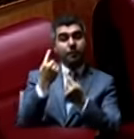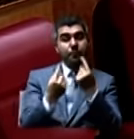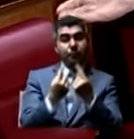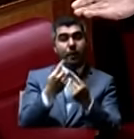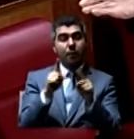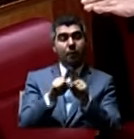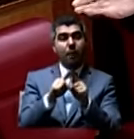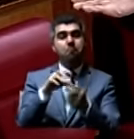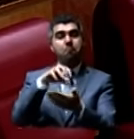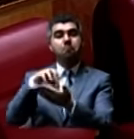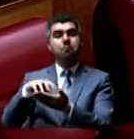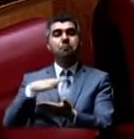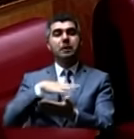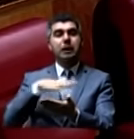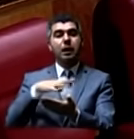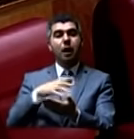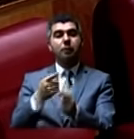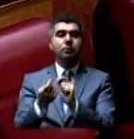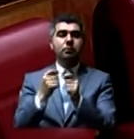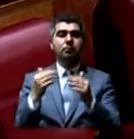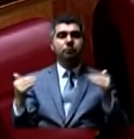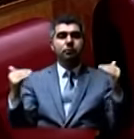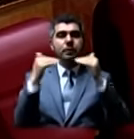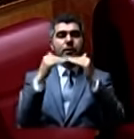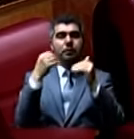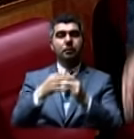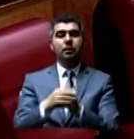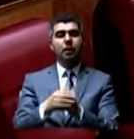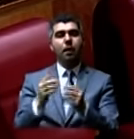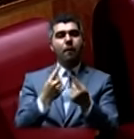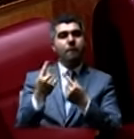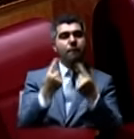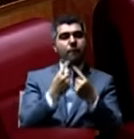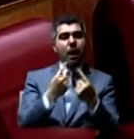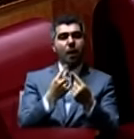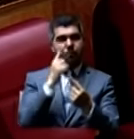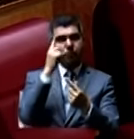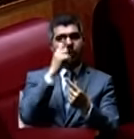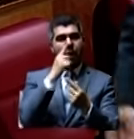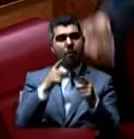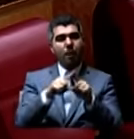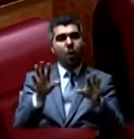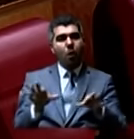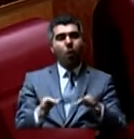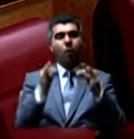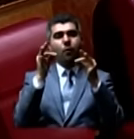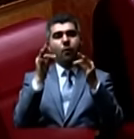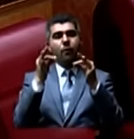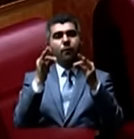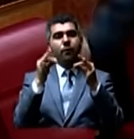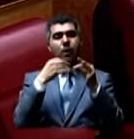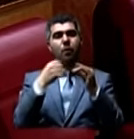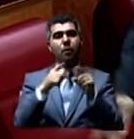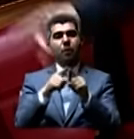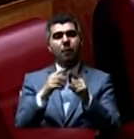مدينه مع اكثر من مدينه في المغرب يمكننا نربطوهم. الان بدينا قضيه المفاوضات، نتمنى ان تعطي ان شاء الله نتائج، بل حتى مع السنغال،